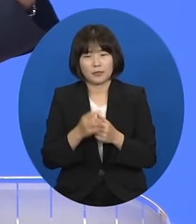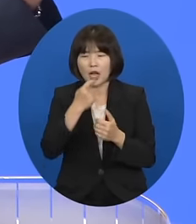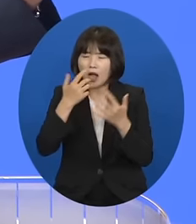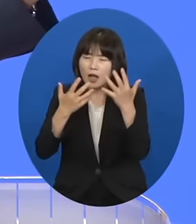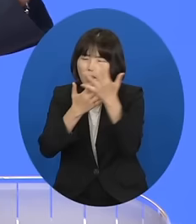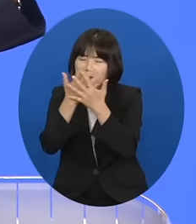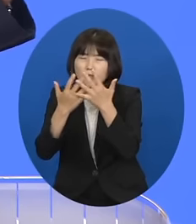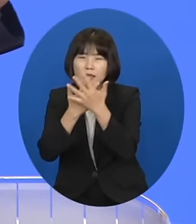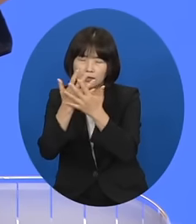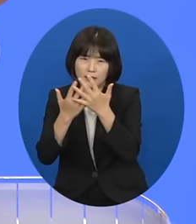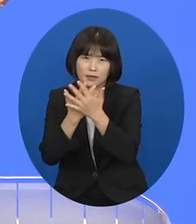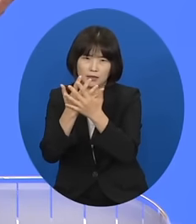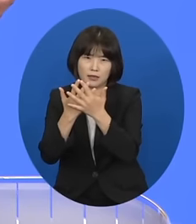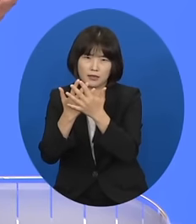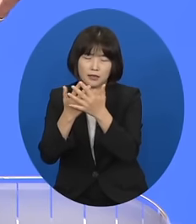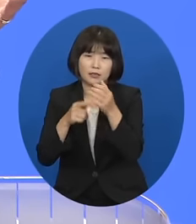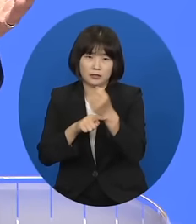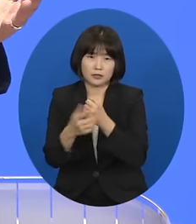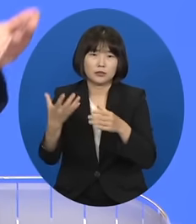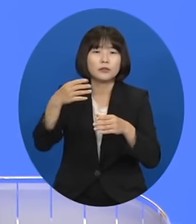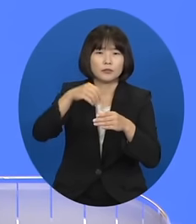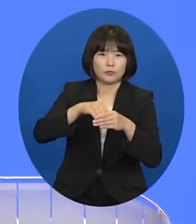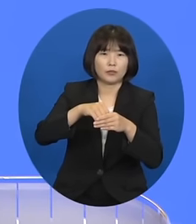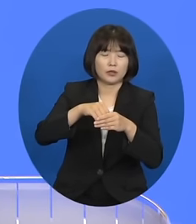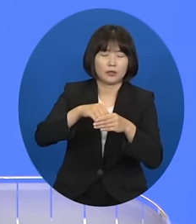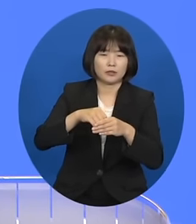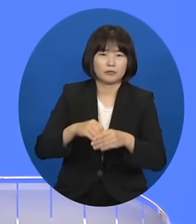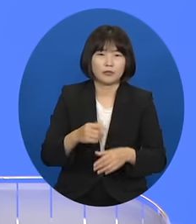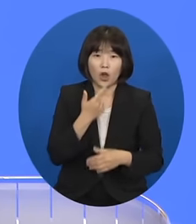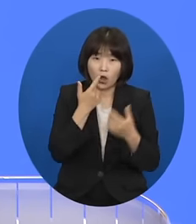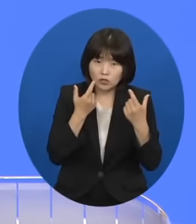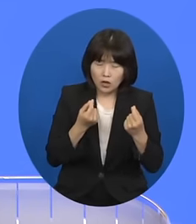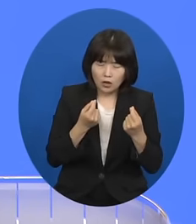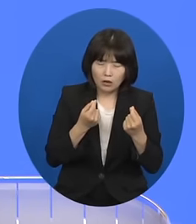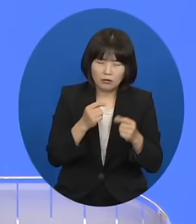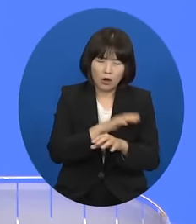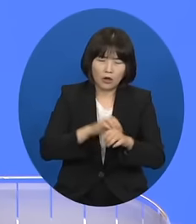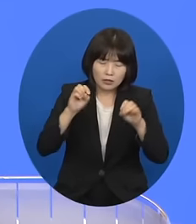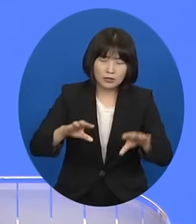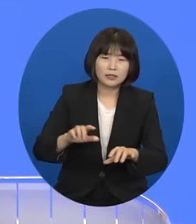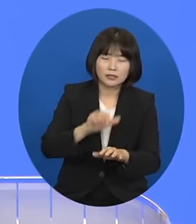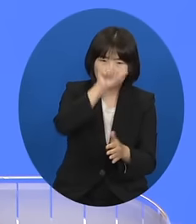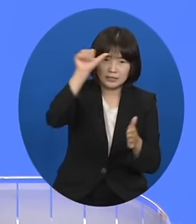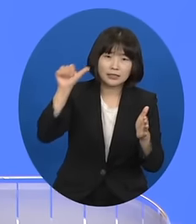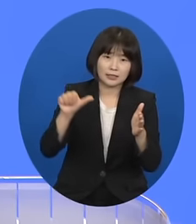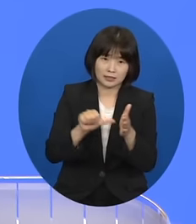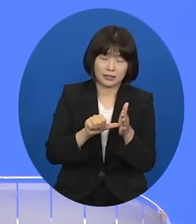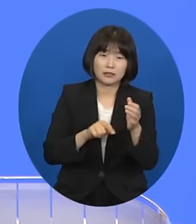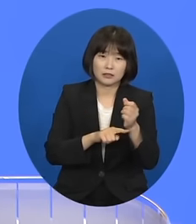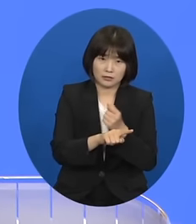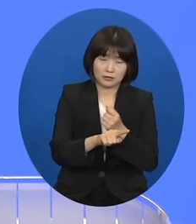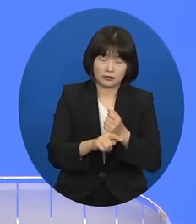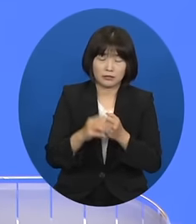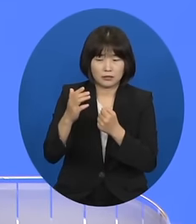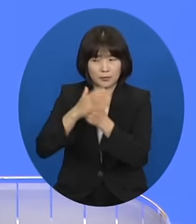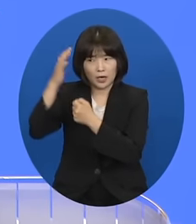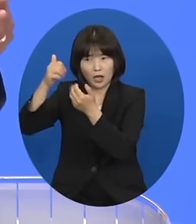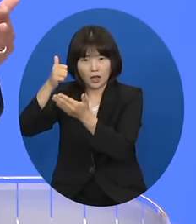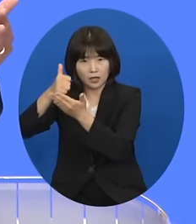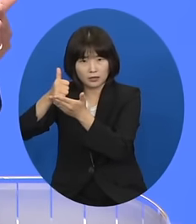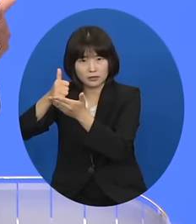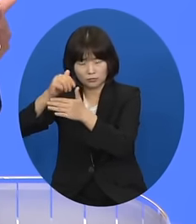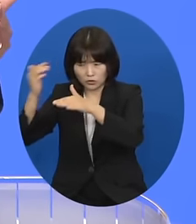그렇게 헛된 어떤 인생을 살아가는 것 아닌가에 대한 말씀을 하고 있는 거예요. 그래서 하나님을 세워주지 않는다면, 하나님을